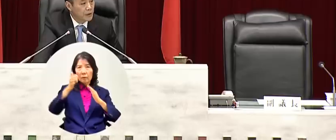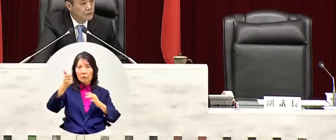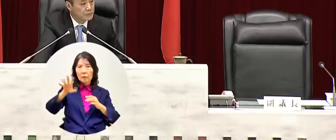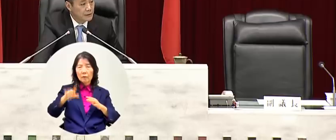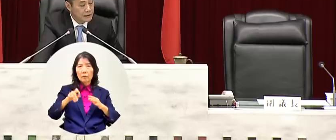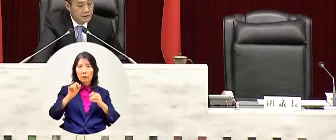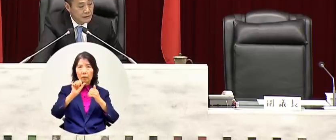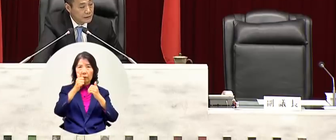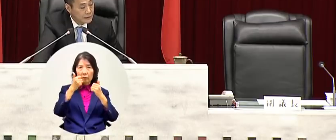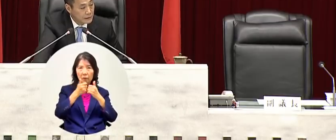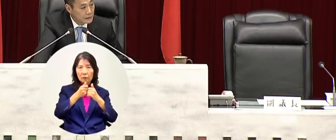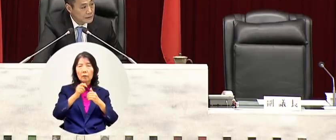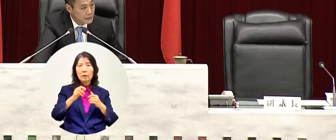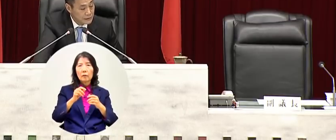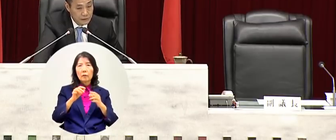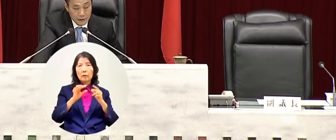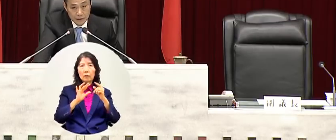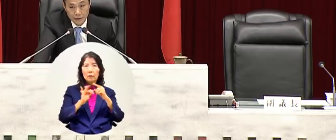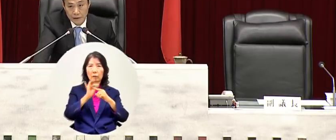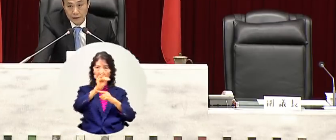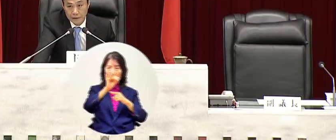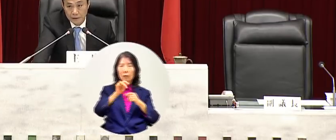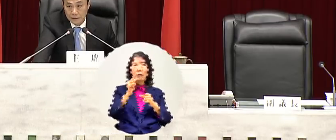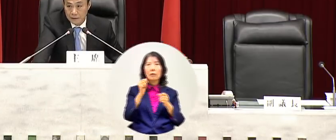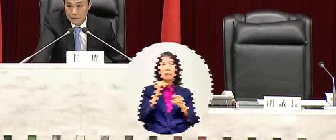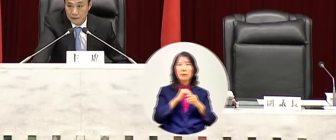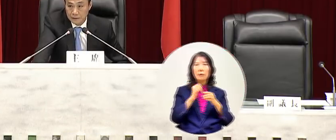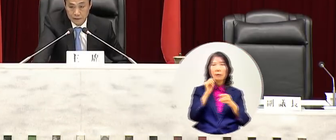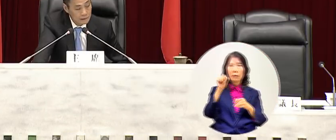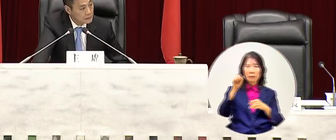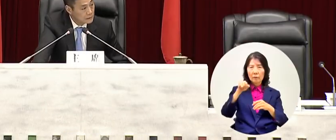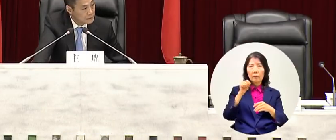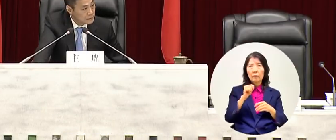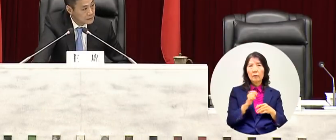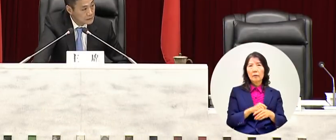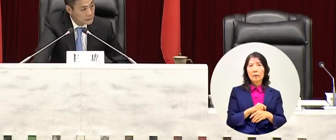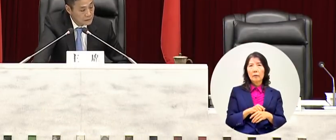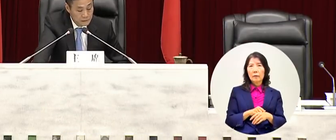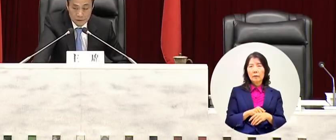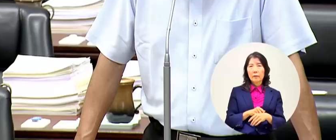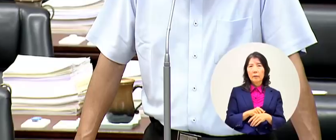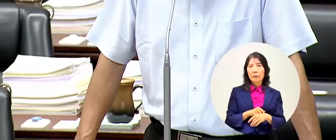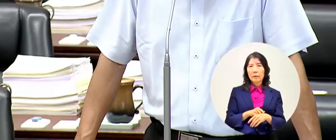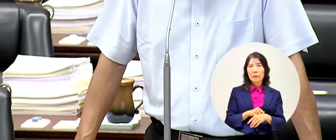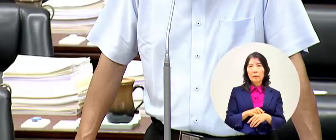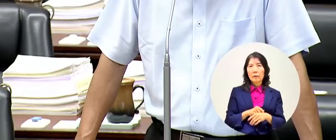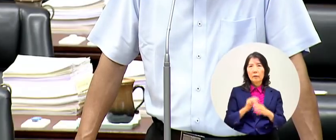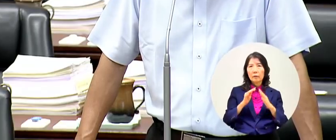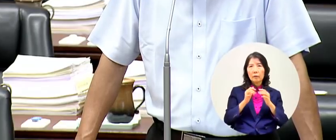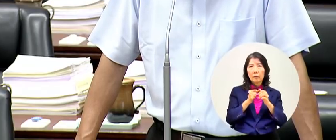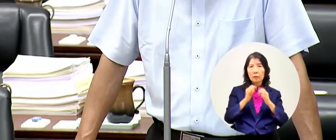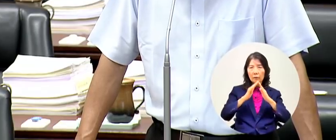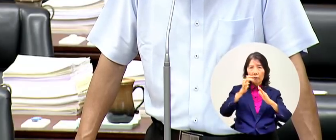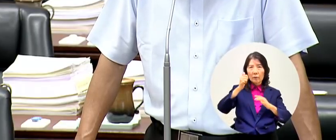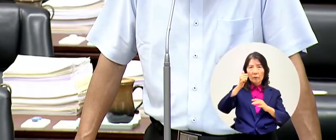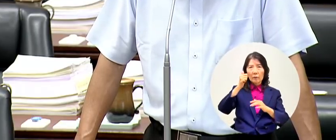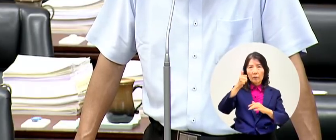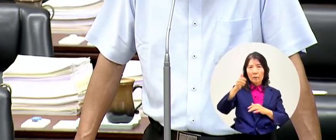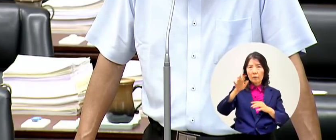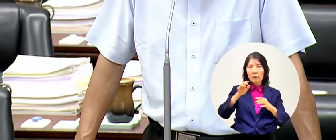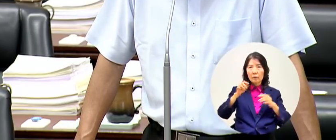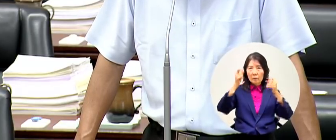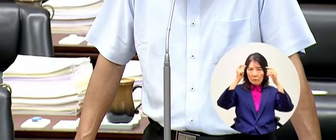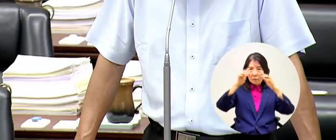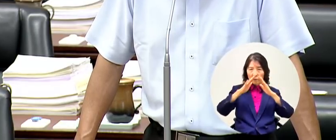绝对百分之百赞成的，你做你做了，对啦。 副市长，其实哈，因为高雄市整个这个路面